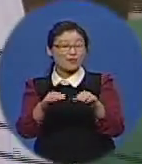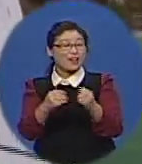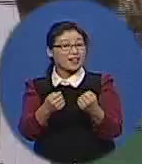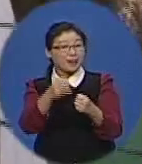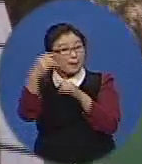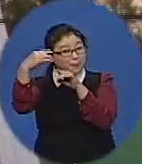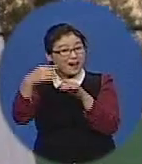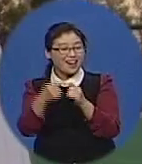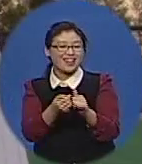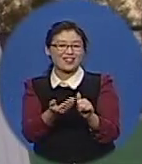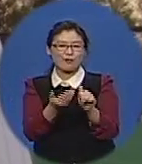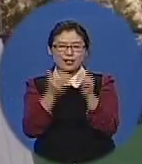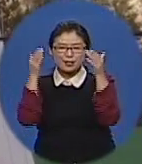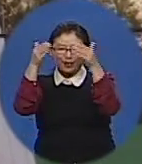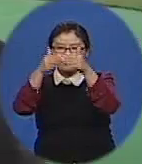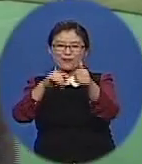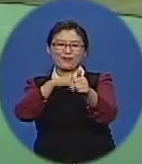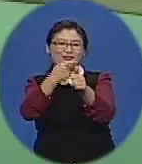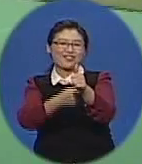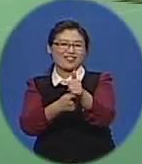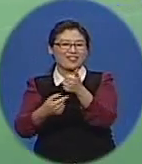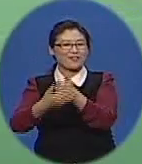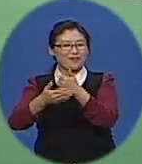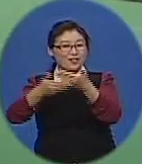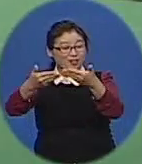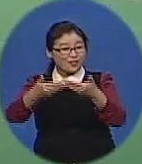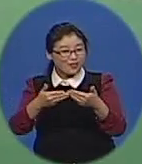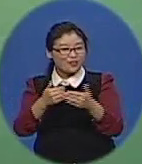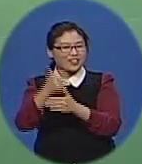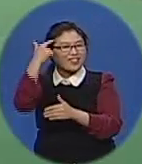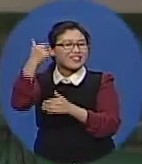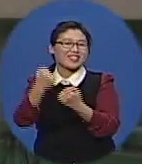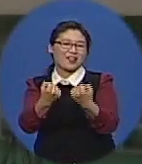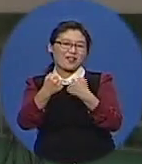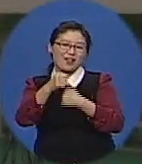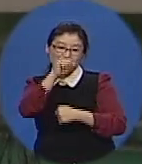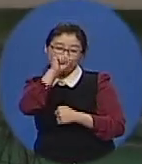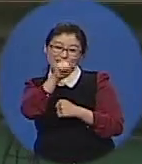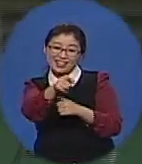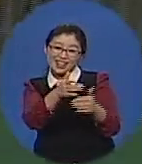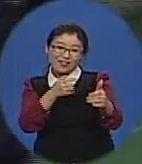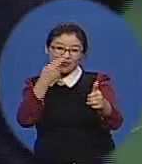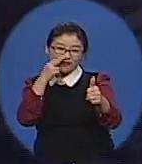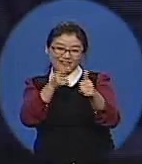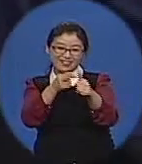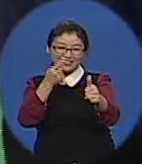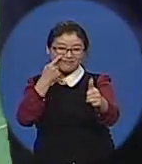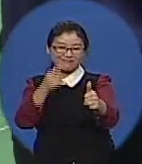운동이기에 정신 건강에 좋은 양궁. 지금 바로 도전해 보세요.